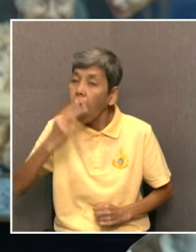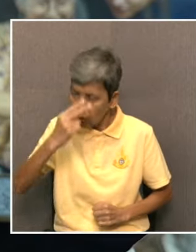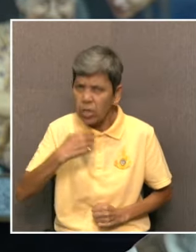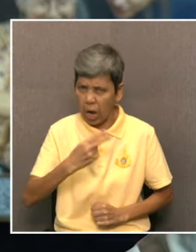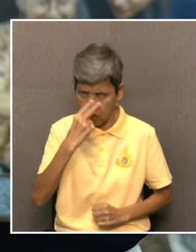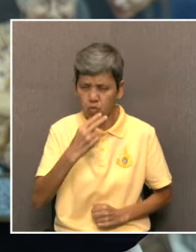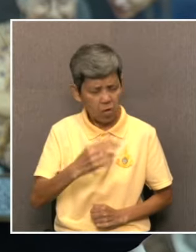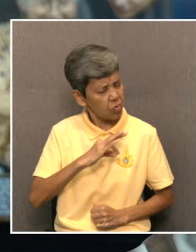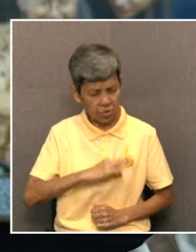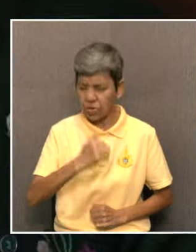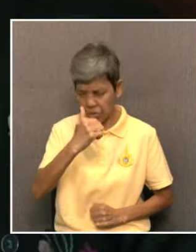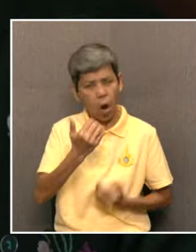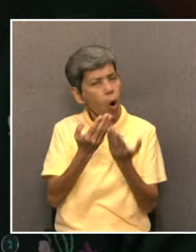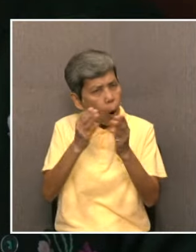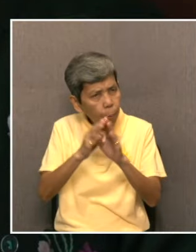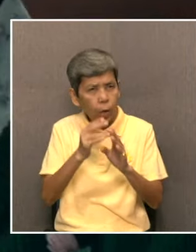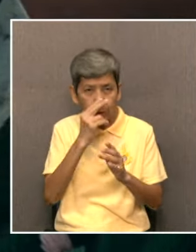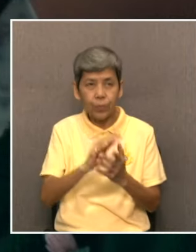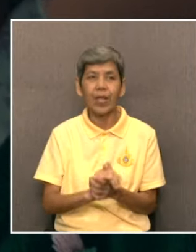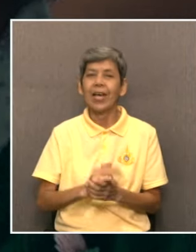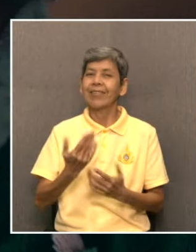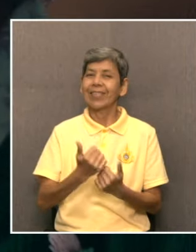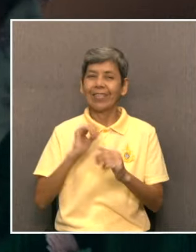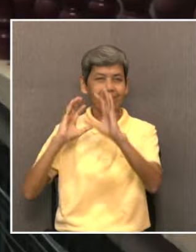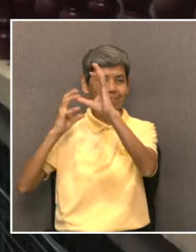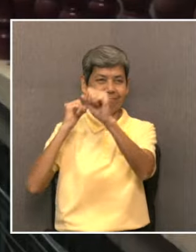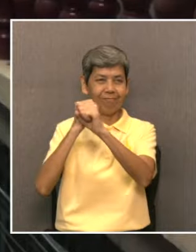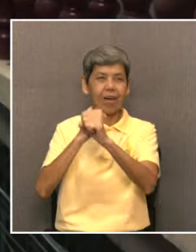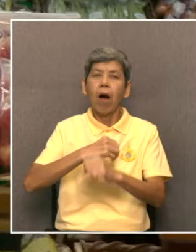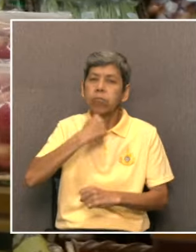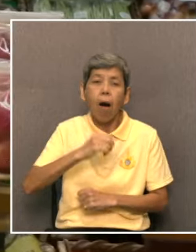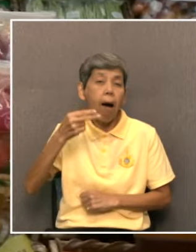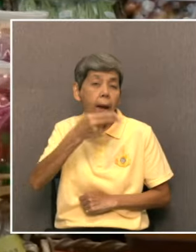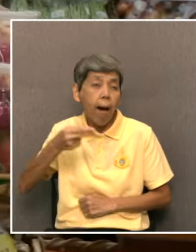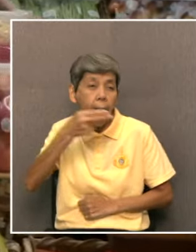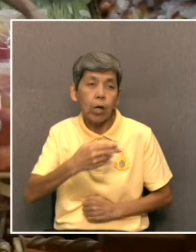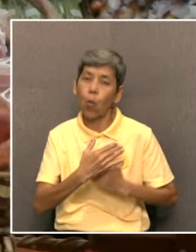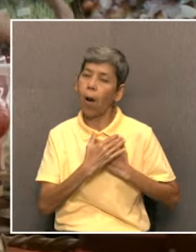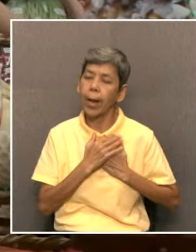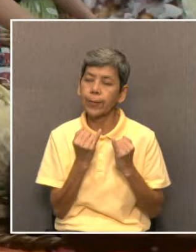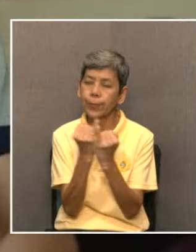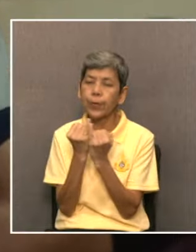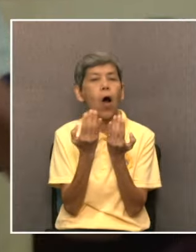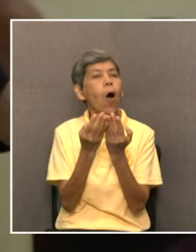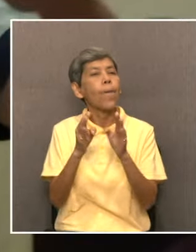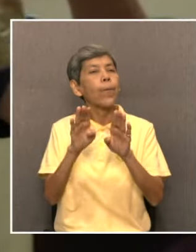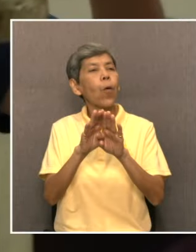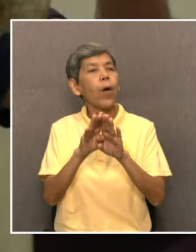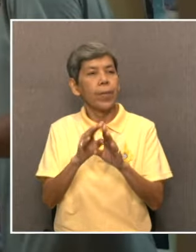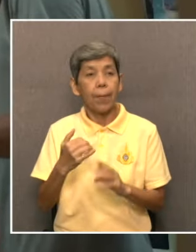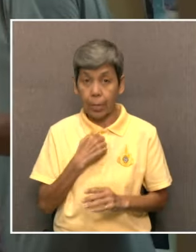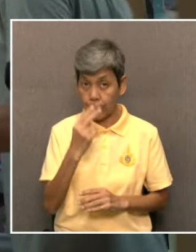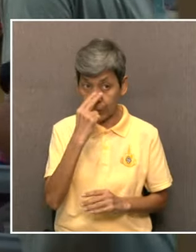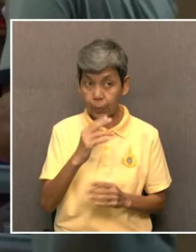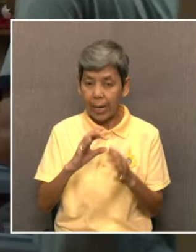เป็นประโยชน์มากกับครอบครัว ภาพยนตร์หลานม่าเป็นเรื่องราวที่สะท้อนถึงความรักและความผูกพันในครอบครัวโดยมีเนื้อหา